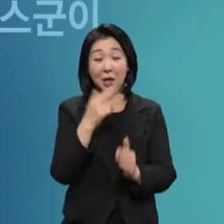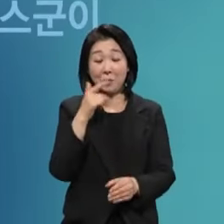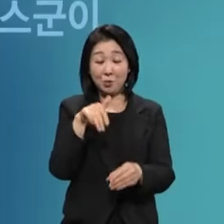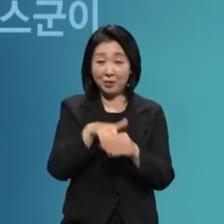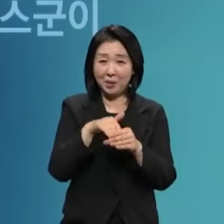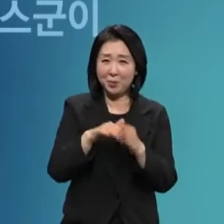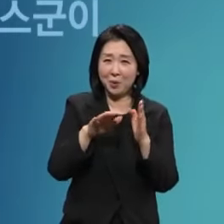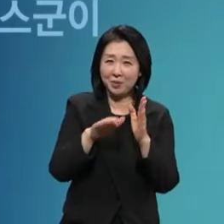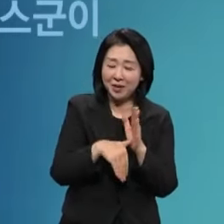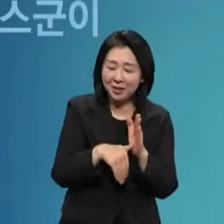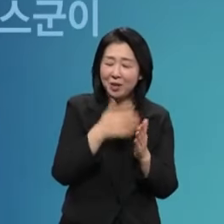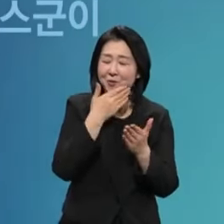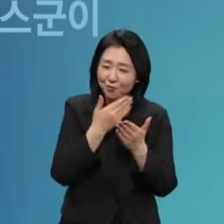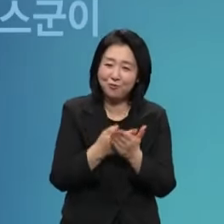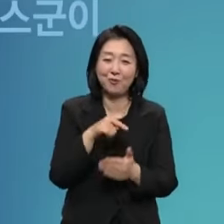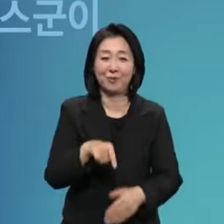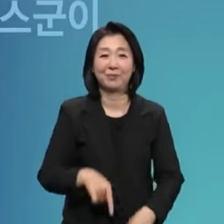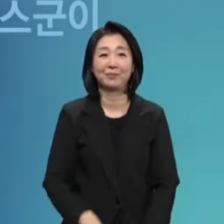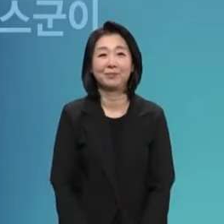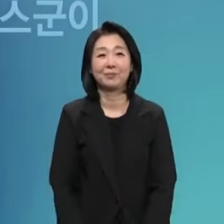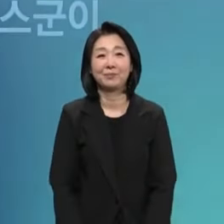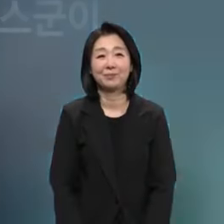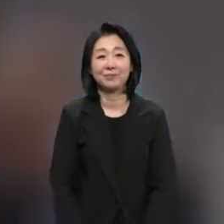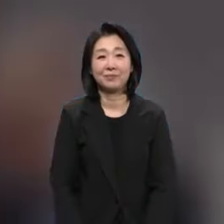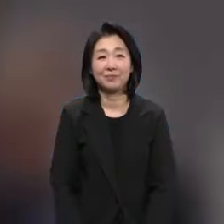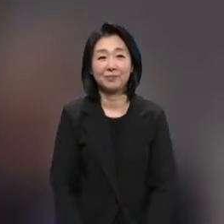대선에도 빼놓을 수 없는 재료가 됐는데요.